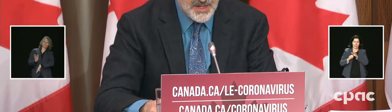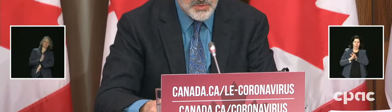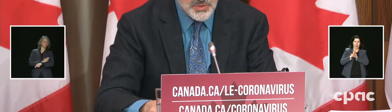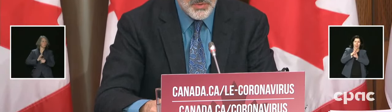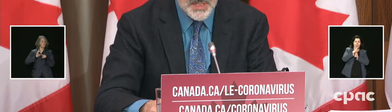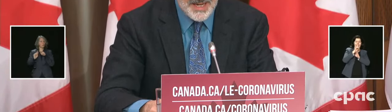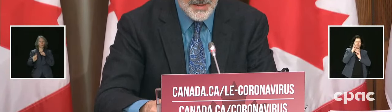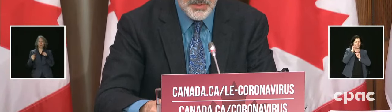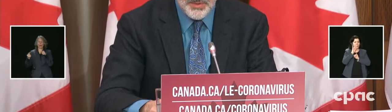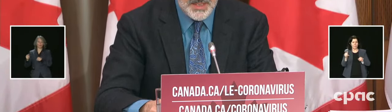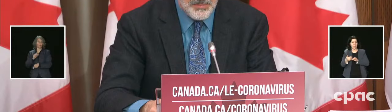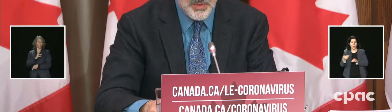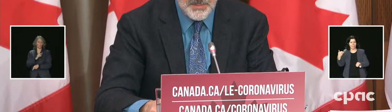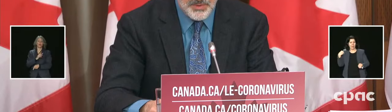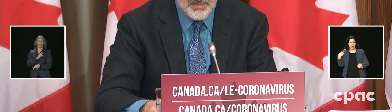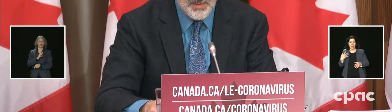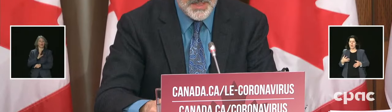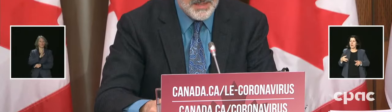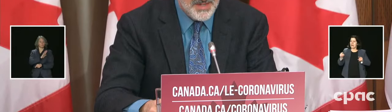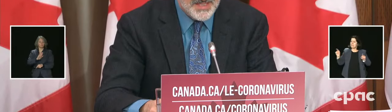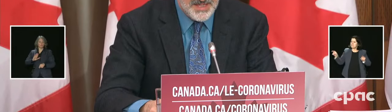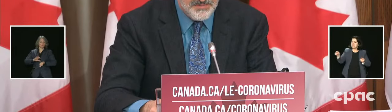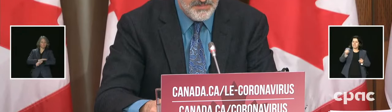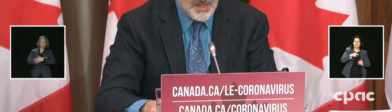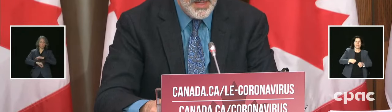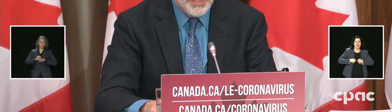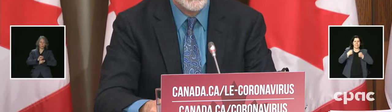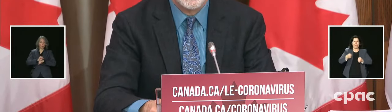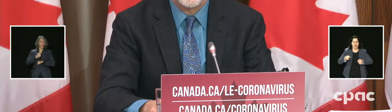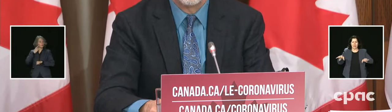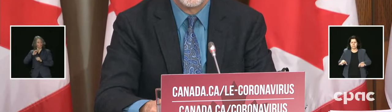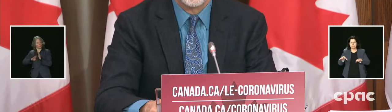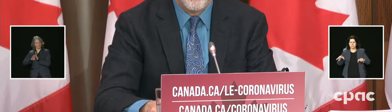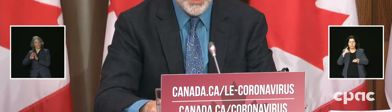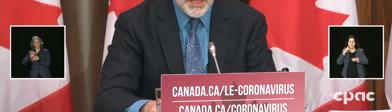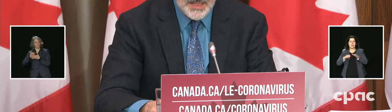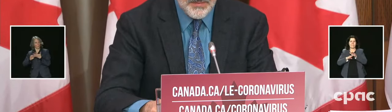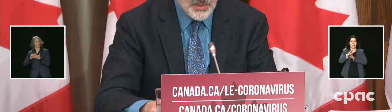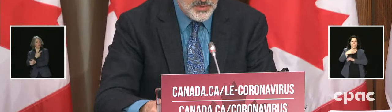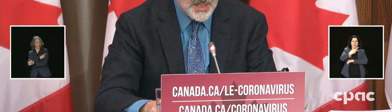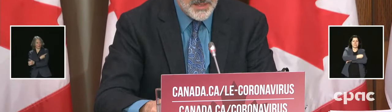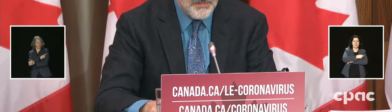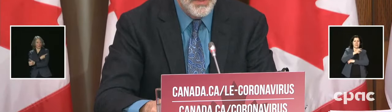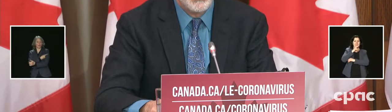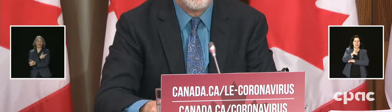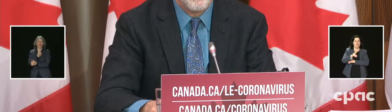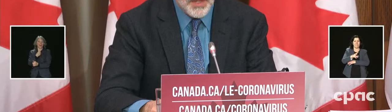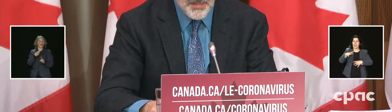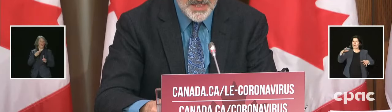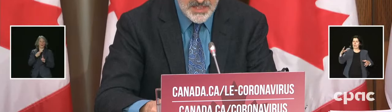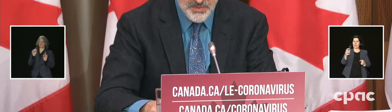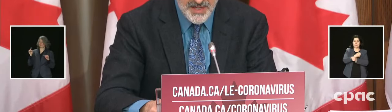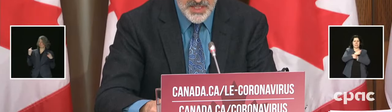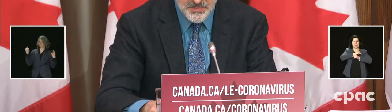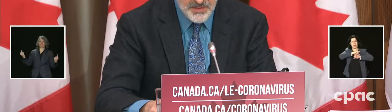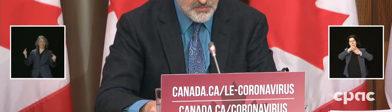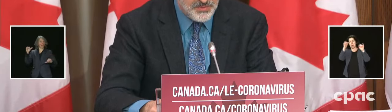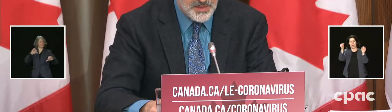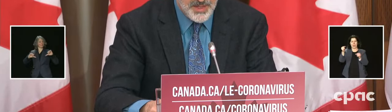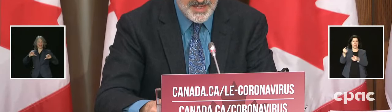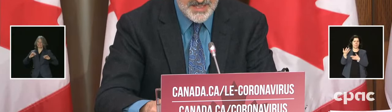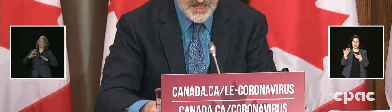efforts et ressources considérables qui ont été déployés pour développer ces vaccins. Il s'agit d'un exploit scientifique unique et le gouvernement tient son